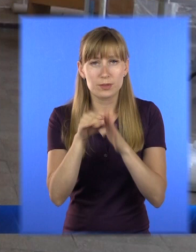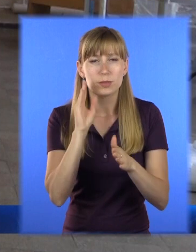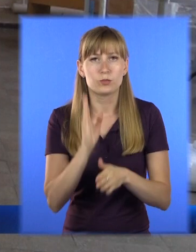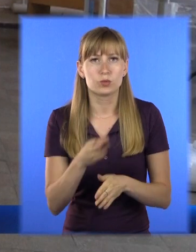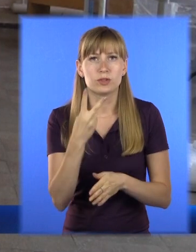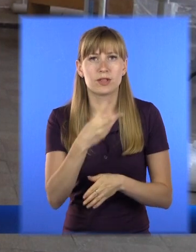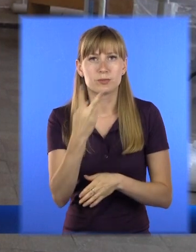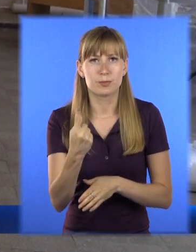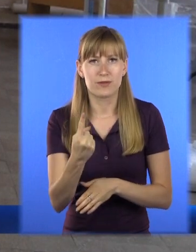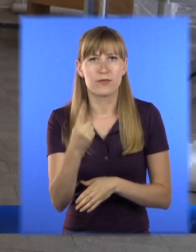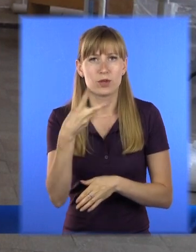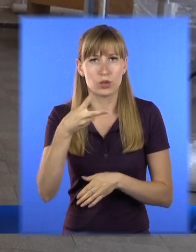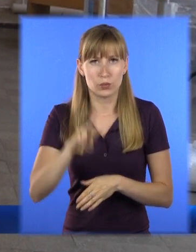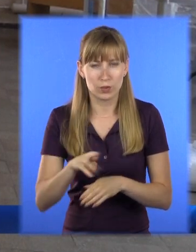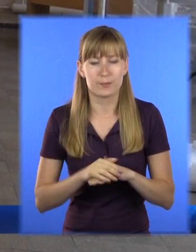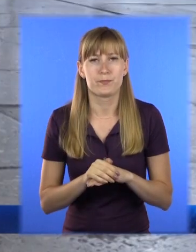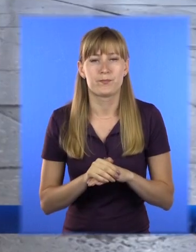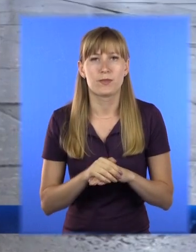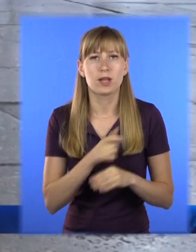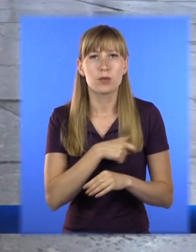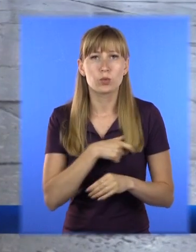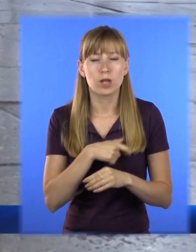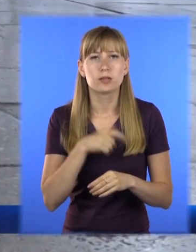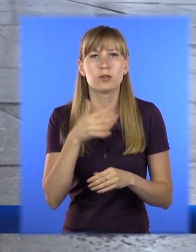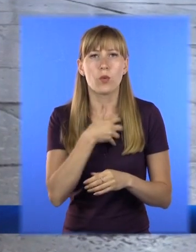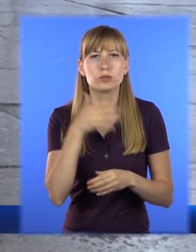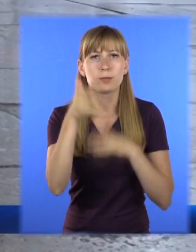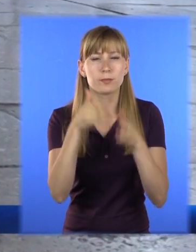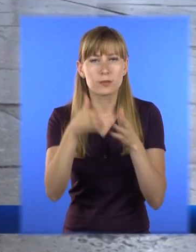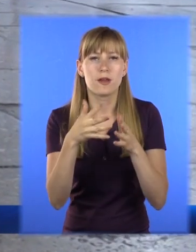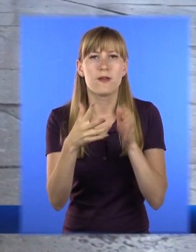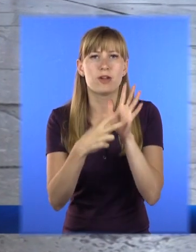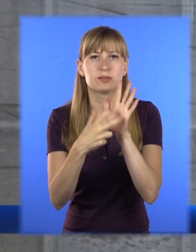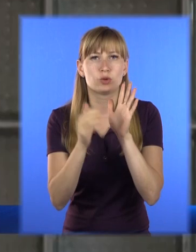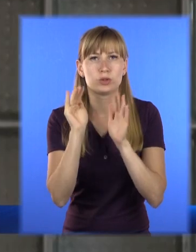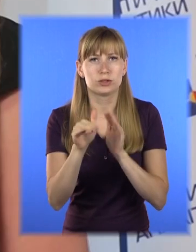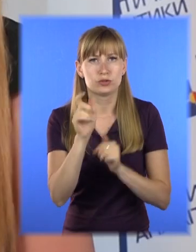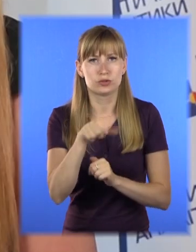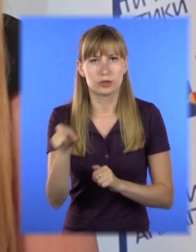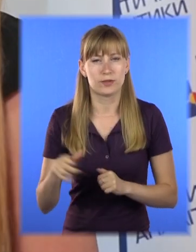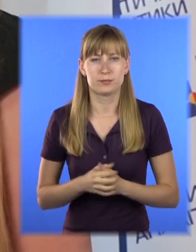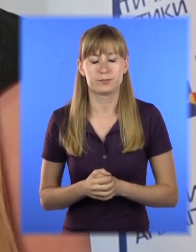мандат народного депутата загалом в Україні претендують більше 800 тисяч кандидатів.